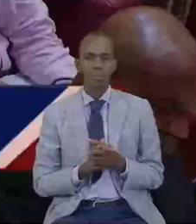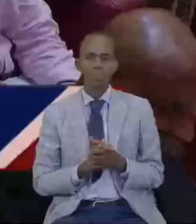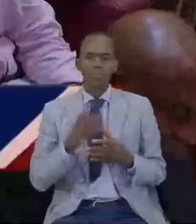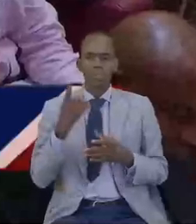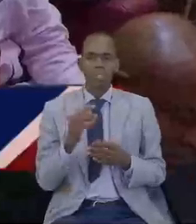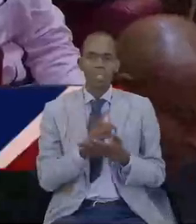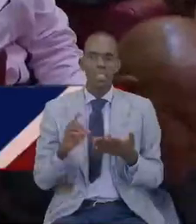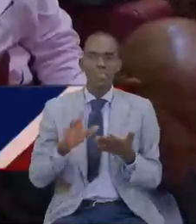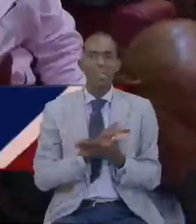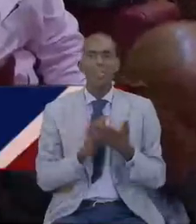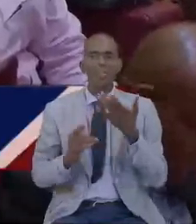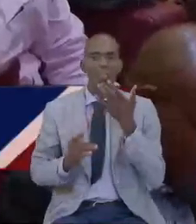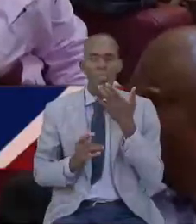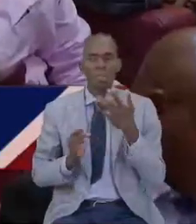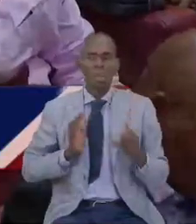Notre Seigneur,